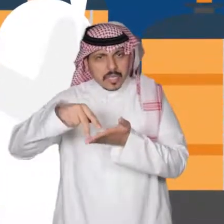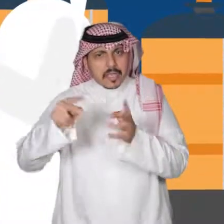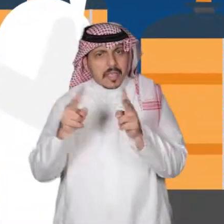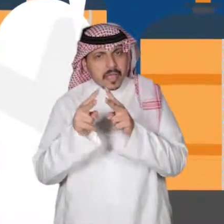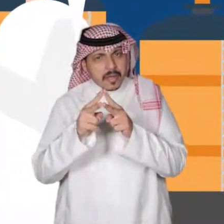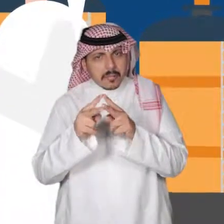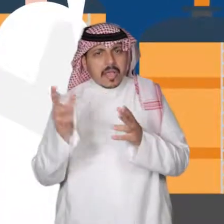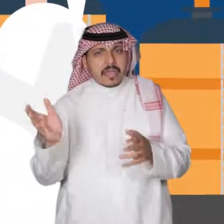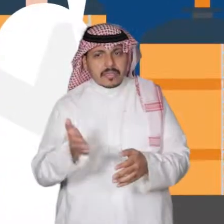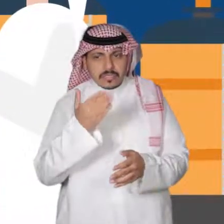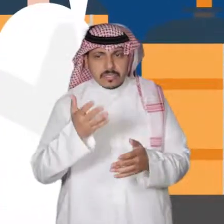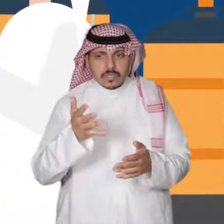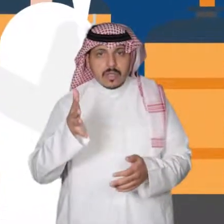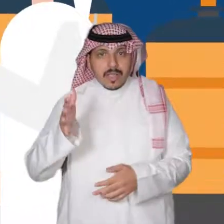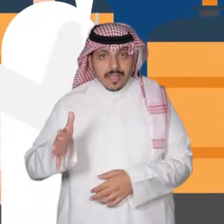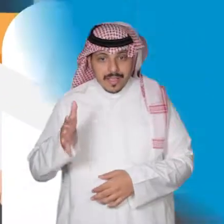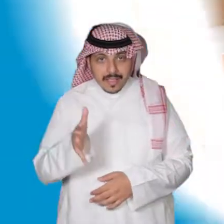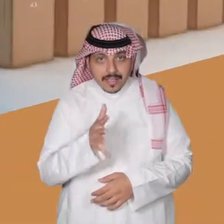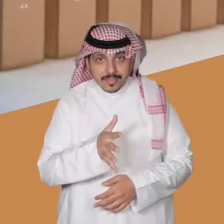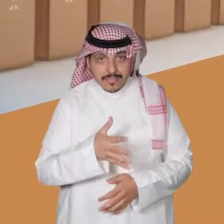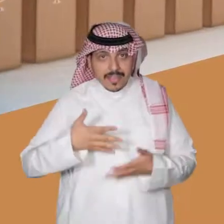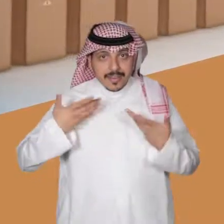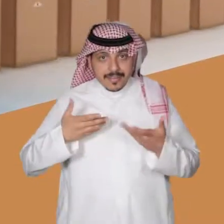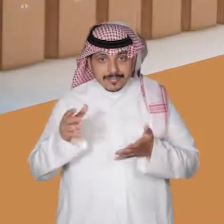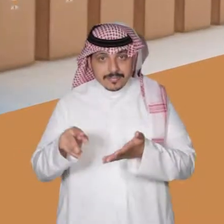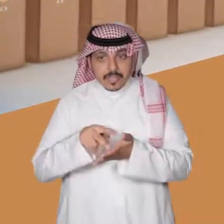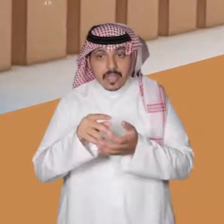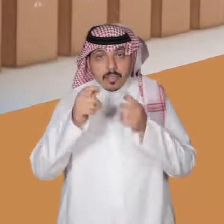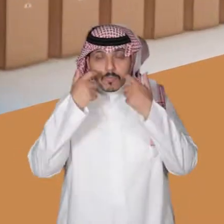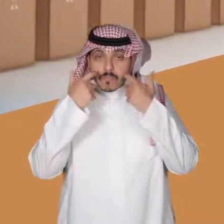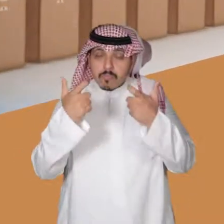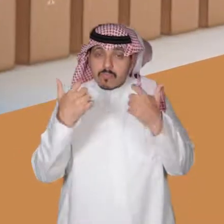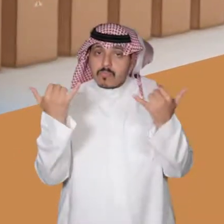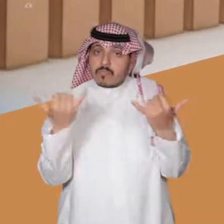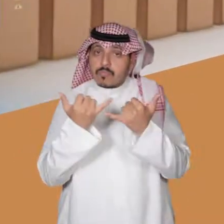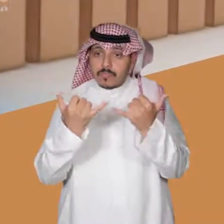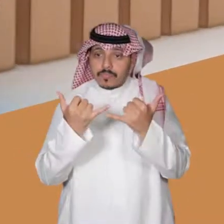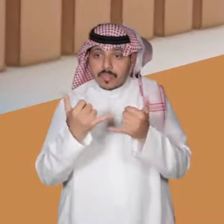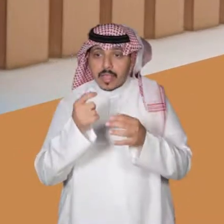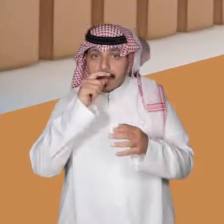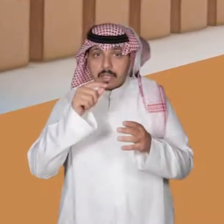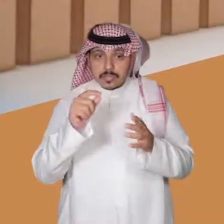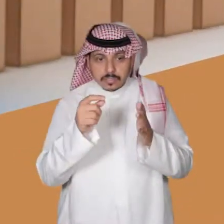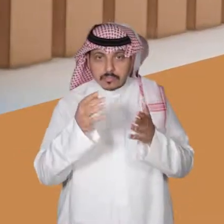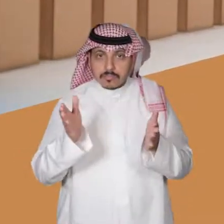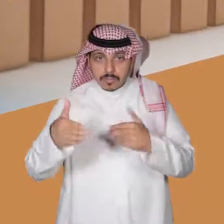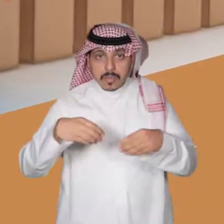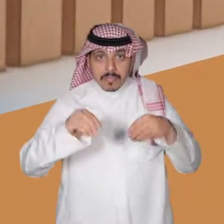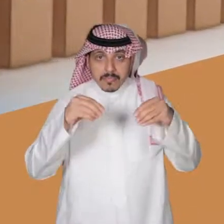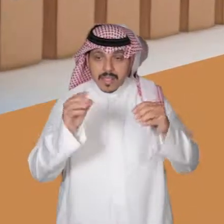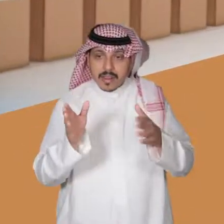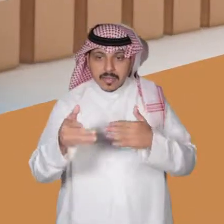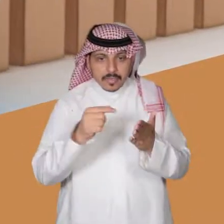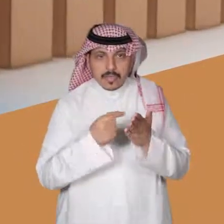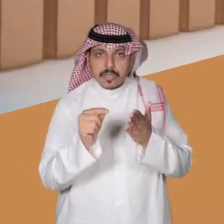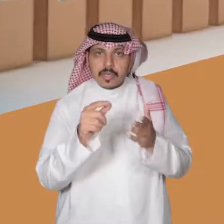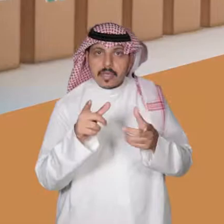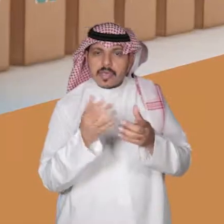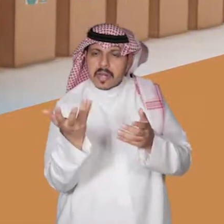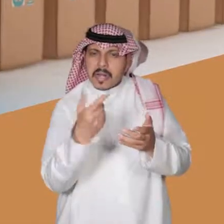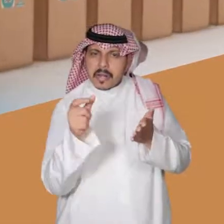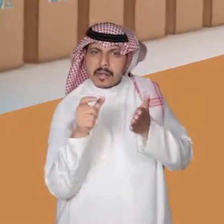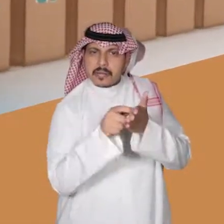منخفضة الجهد ومنتجات ألعاب الأطفال على ضرورة حصول منتجاتهم على الرمز الخليجي لتتبع